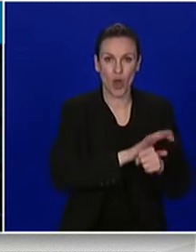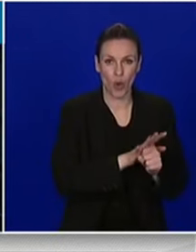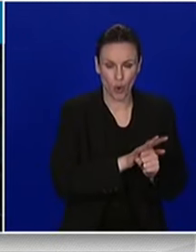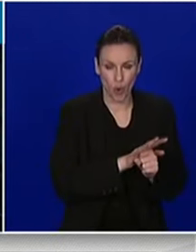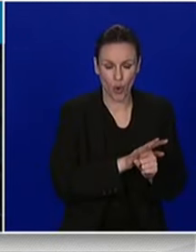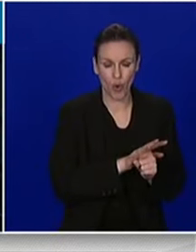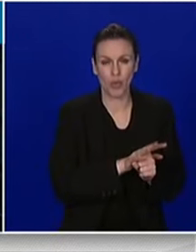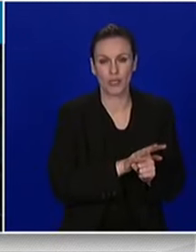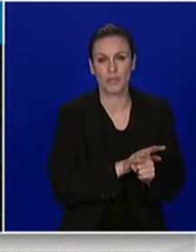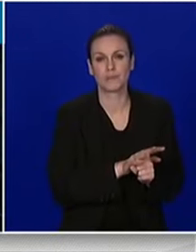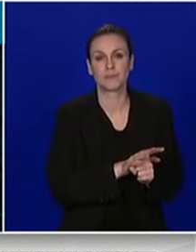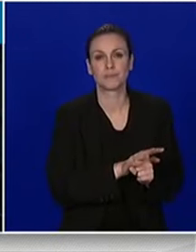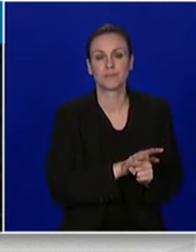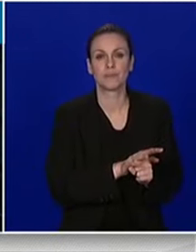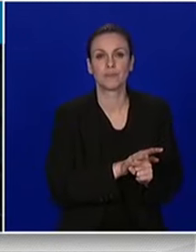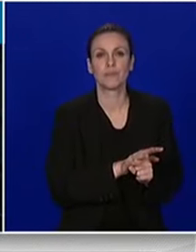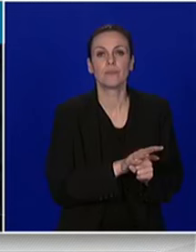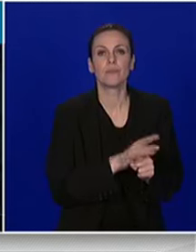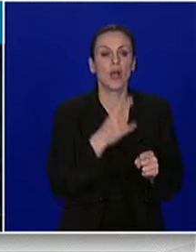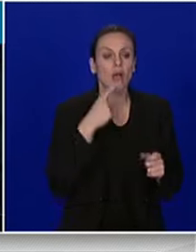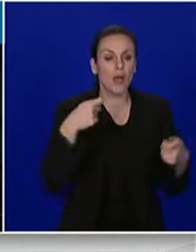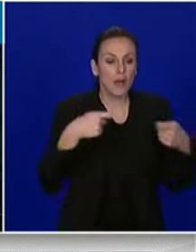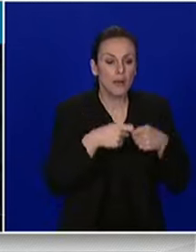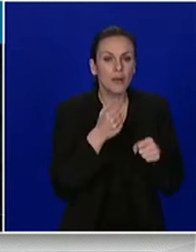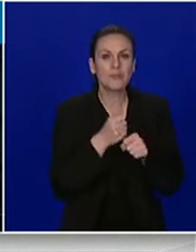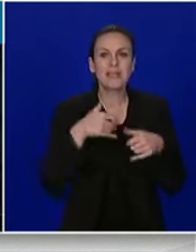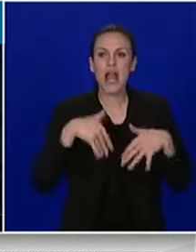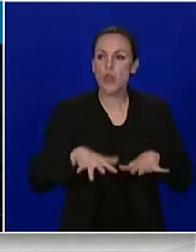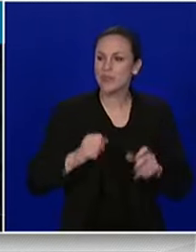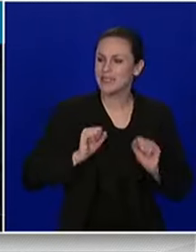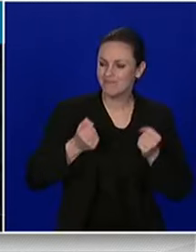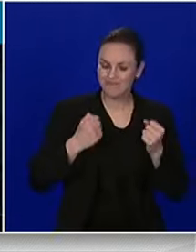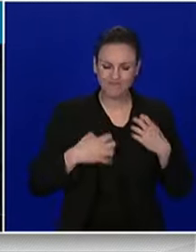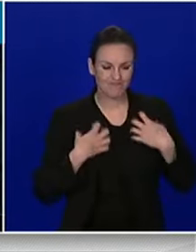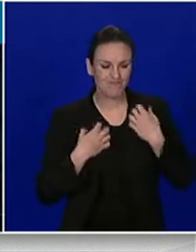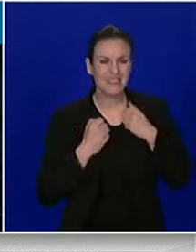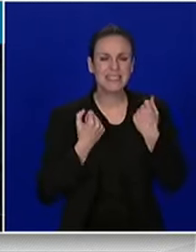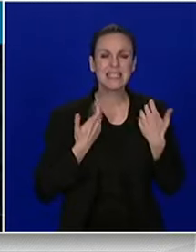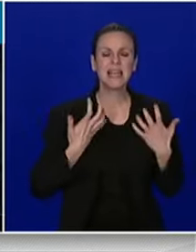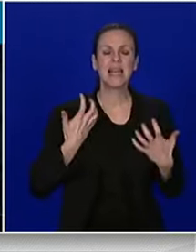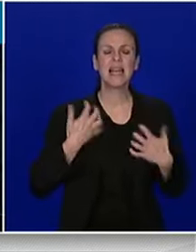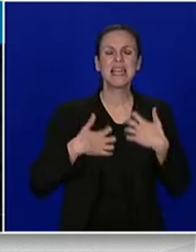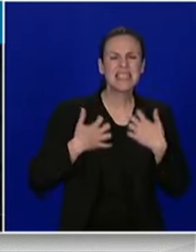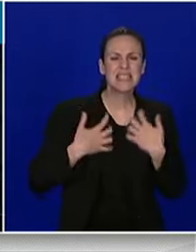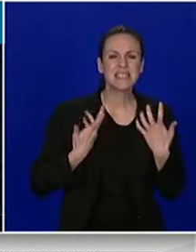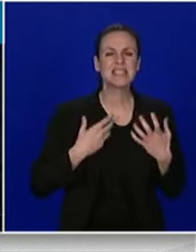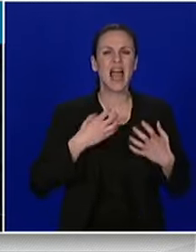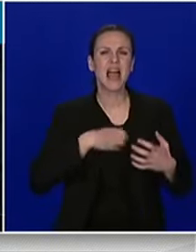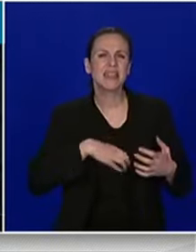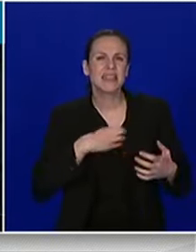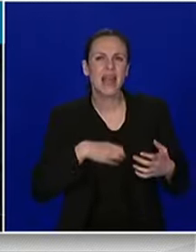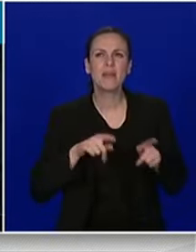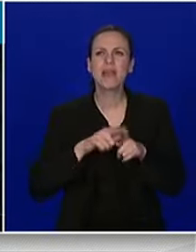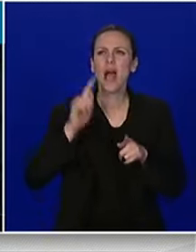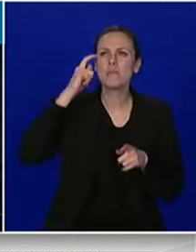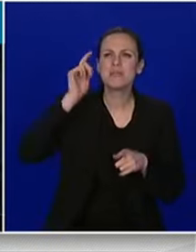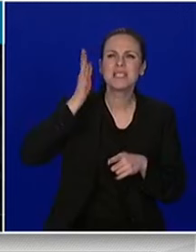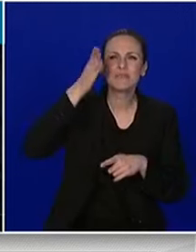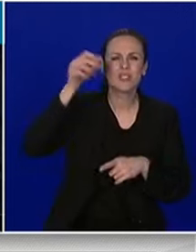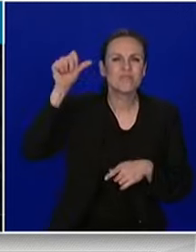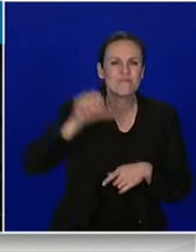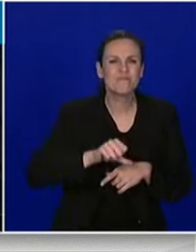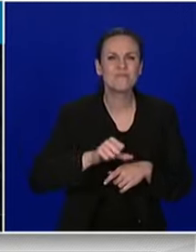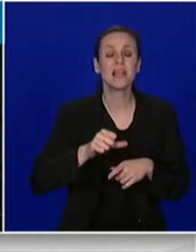bave problemima anksioznosti, depresije i zabrinutosti za budućnost, pogotovo kod